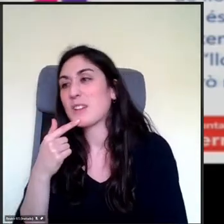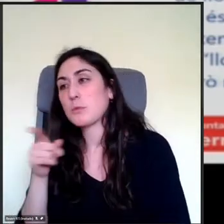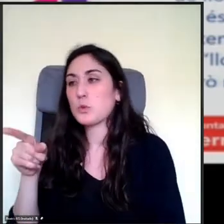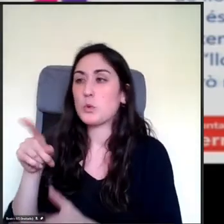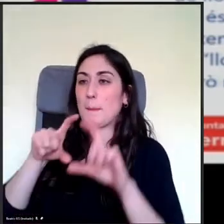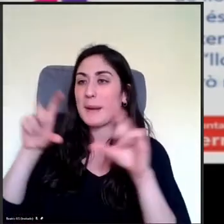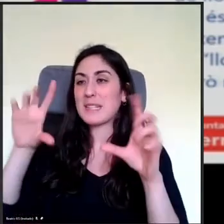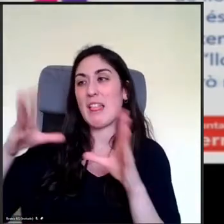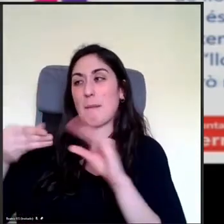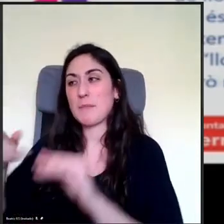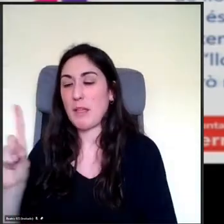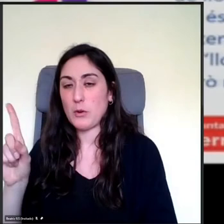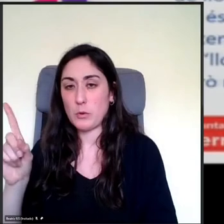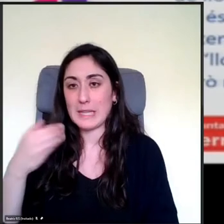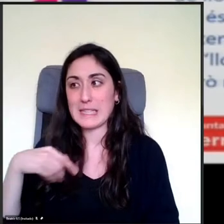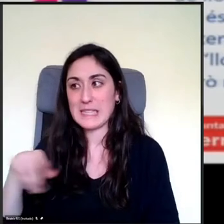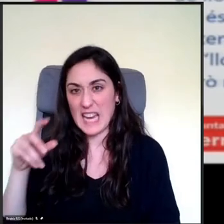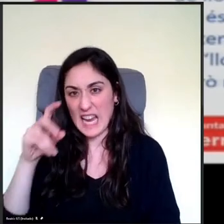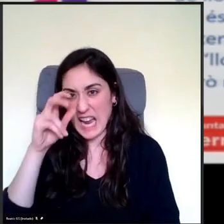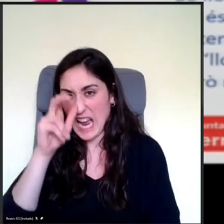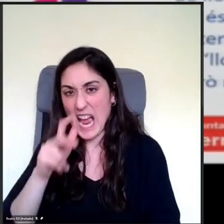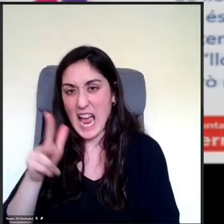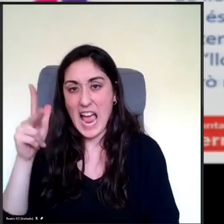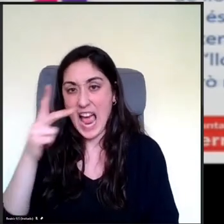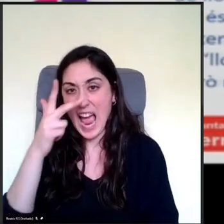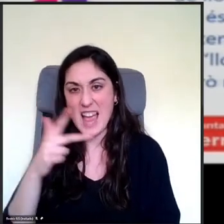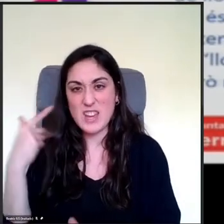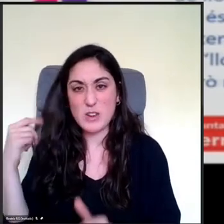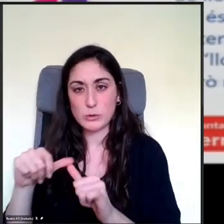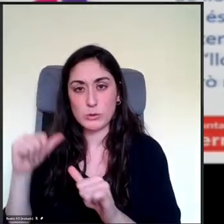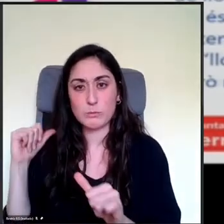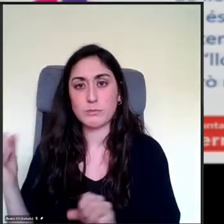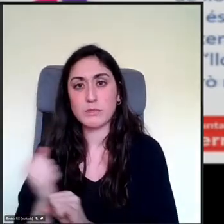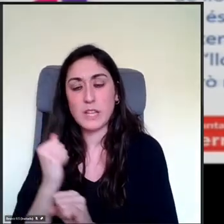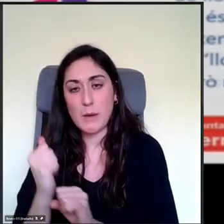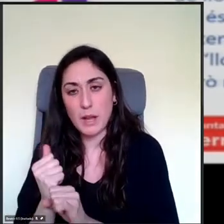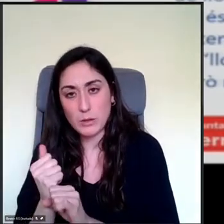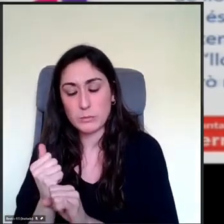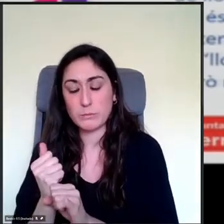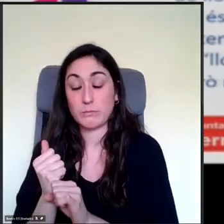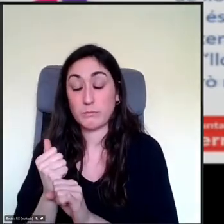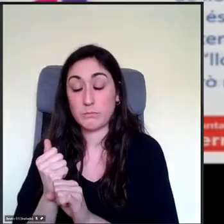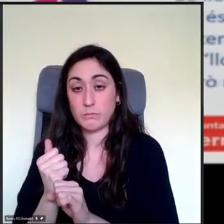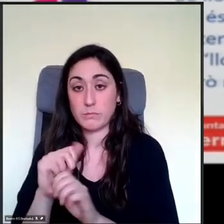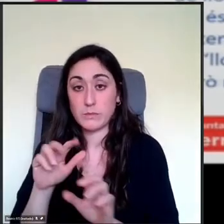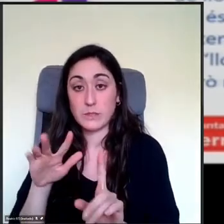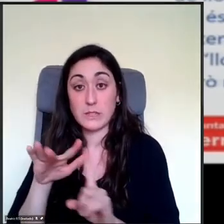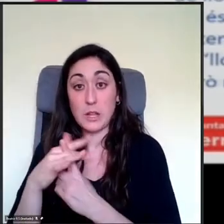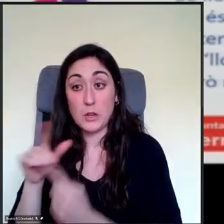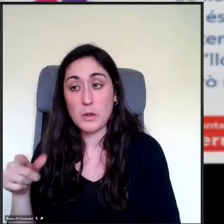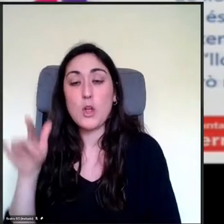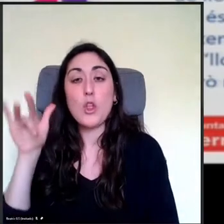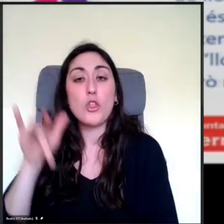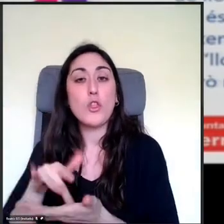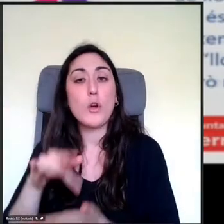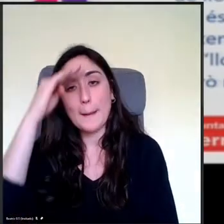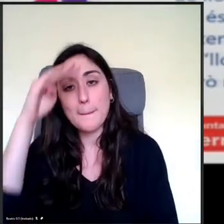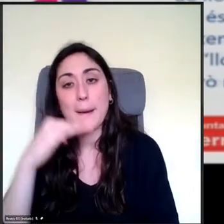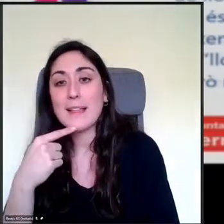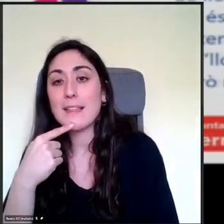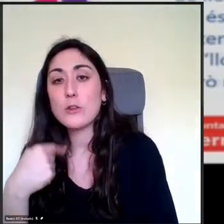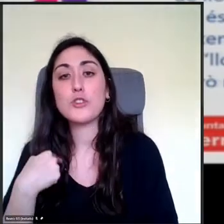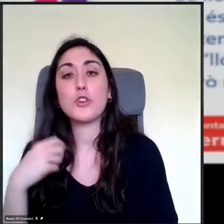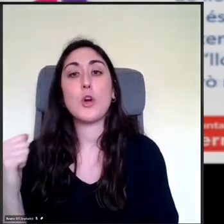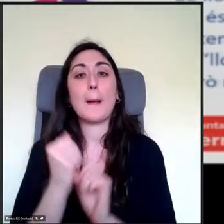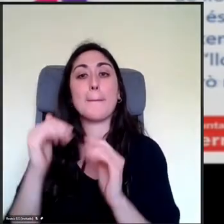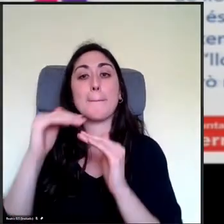portes 3 anys treballant i t'has adaptat. Aquesta situació no es produeix quan un pare diu agafaré una baixa de paternitat.